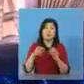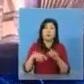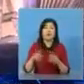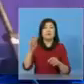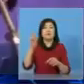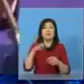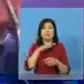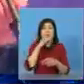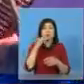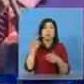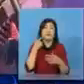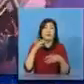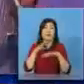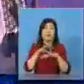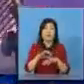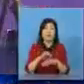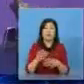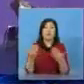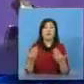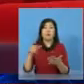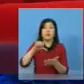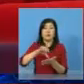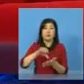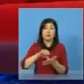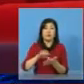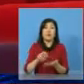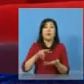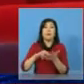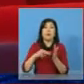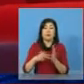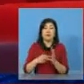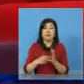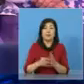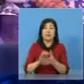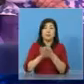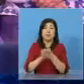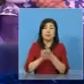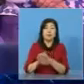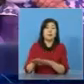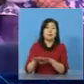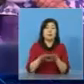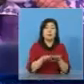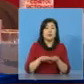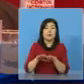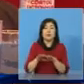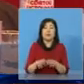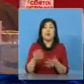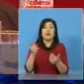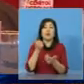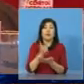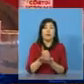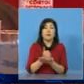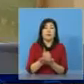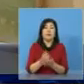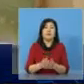ұйымдастырылады. Бүгінгі фестиваль концертке қатысушылардың көкейінде де осы мақсат тұр. Бейбітшілік пен бірлікті сақтау басты міндет, дейді